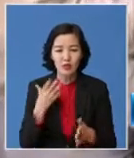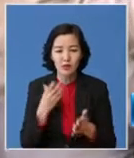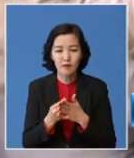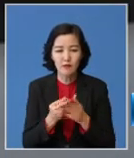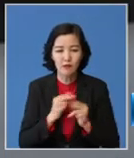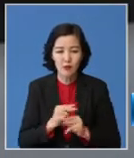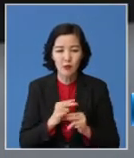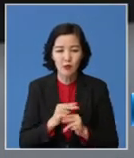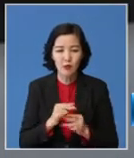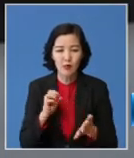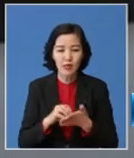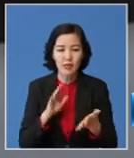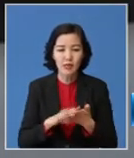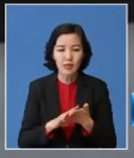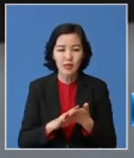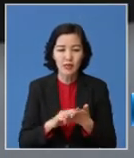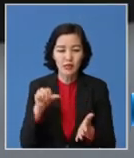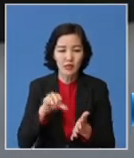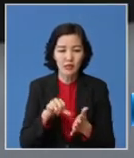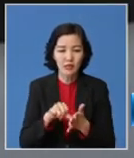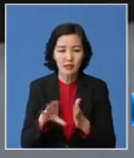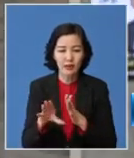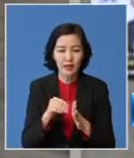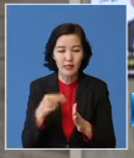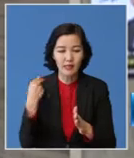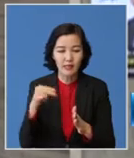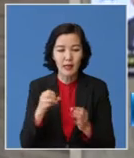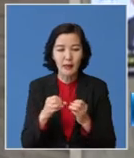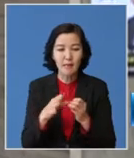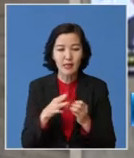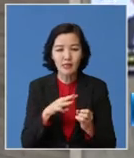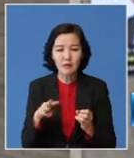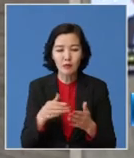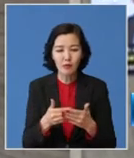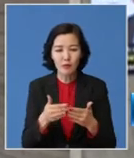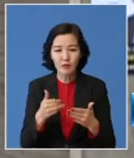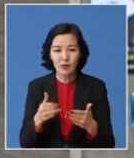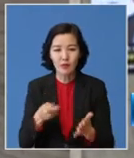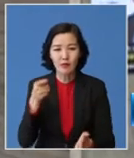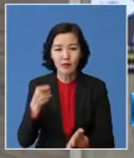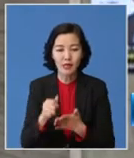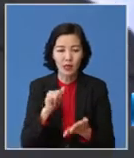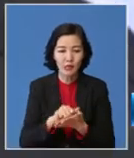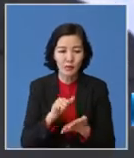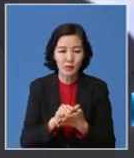Его заявка на регистрацию в качестве кандидата была принята за 15 минут до истечения срока подачи документов. Действующий президент в